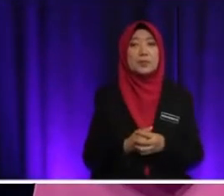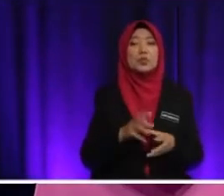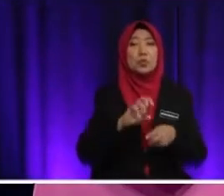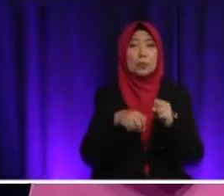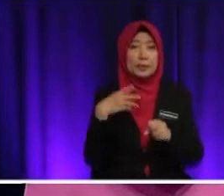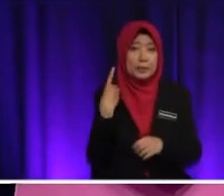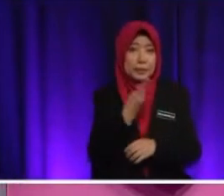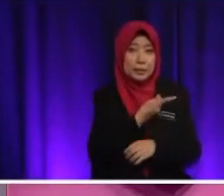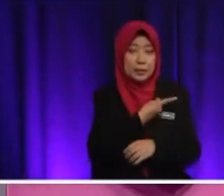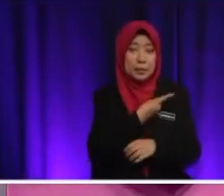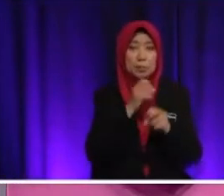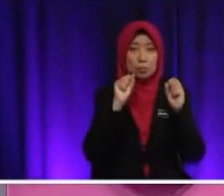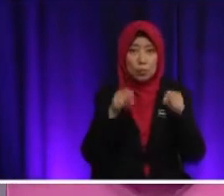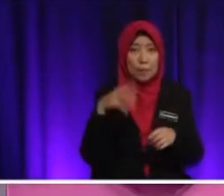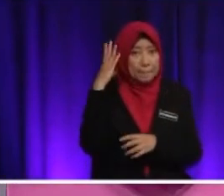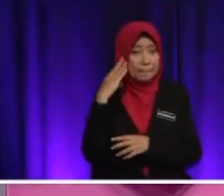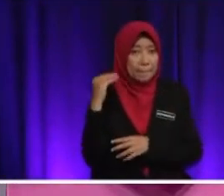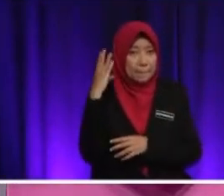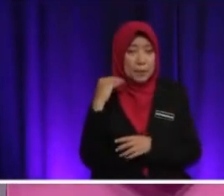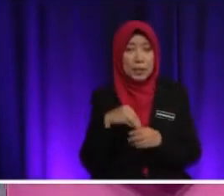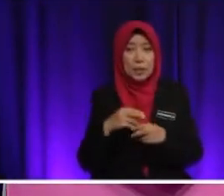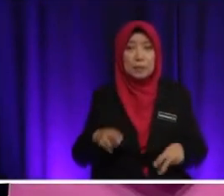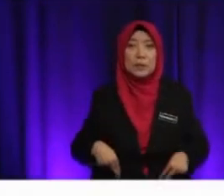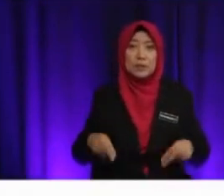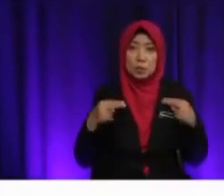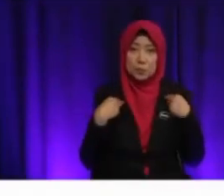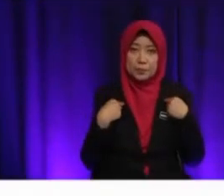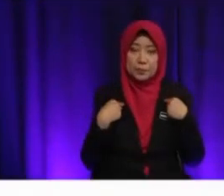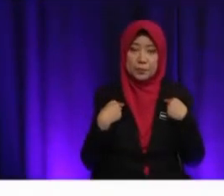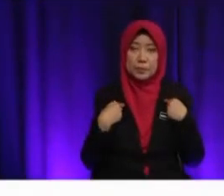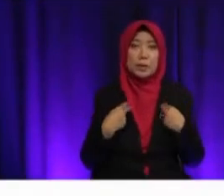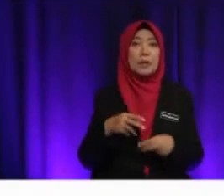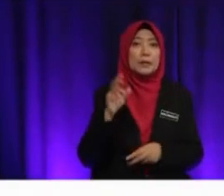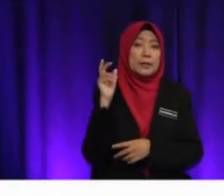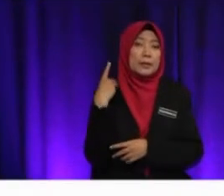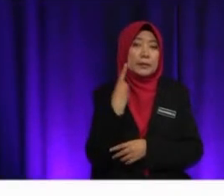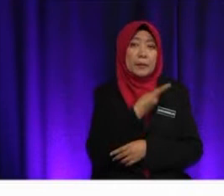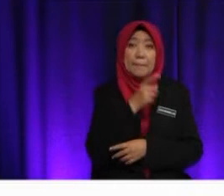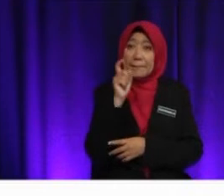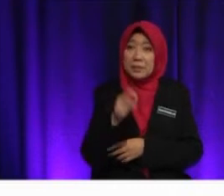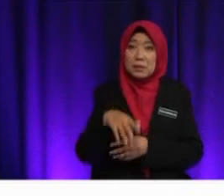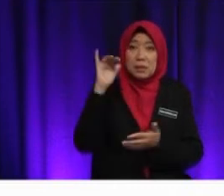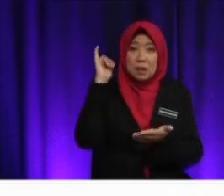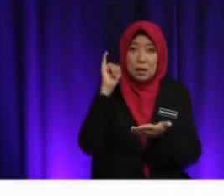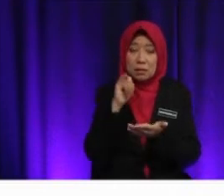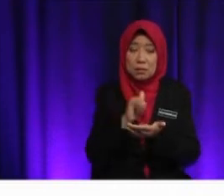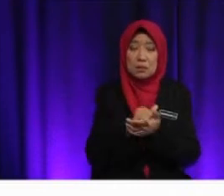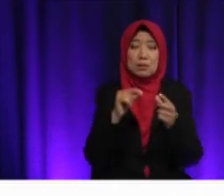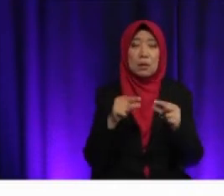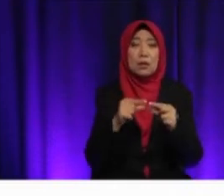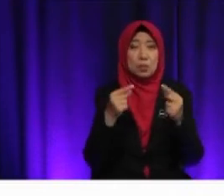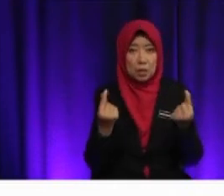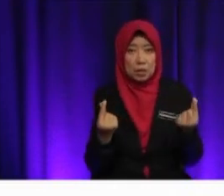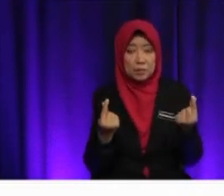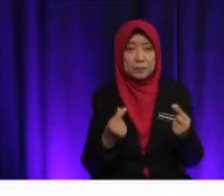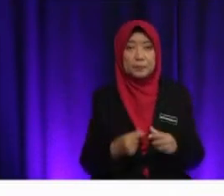kehidupan kita. Yang keempat, kita hendaklah meyakini bahawa Al-Quran, tu dekat Hakim tu ada Quran. Betul, Ustaz. Ataupun dipanggil mushaf lah ya.